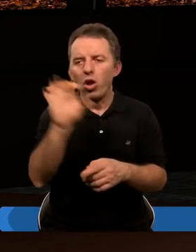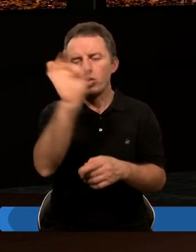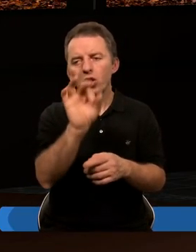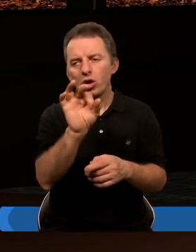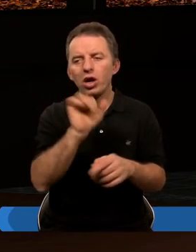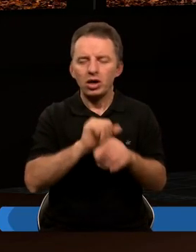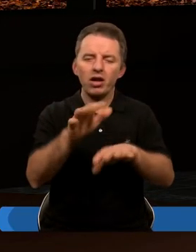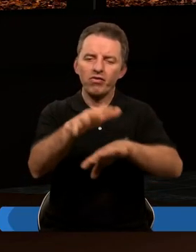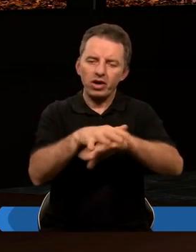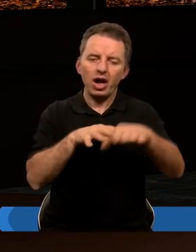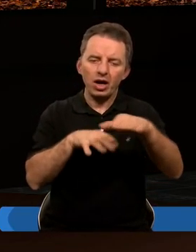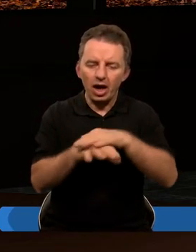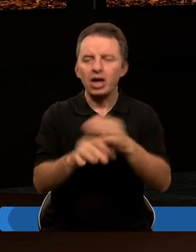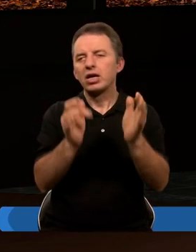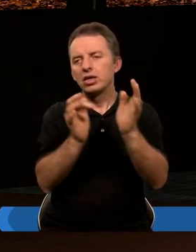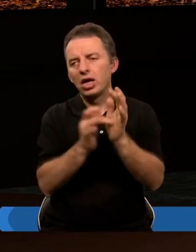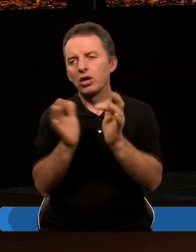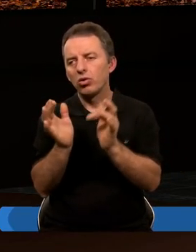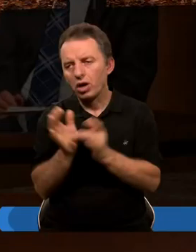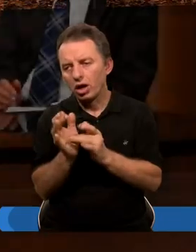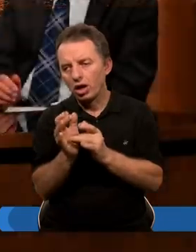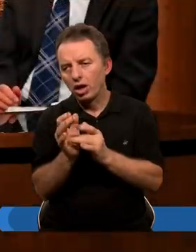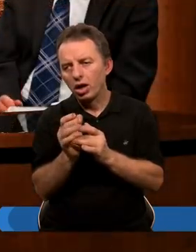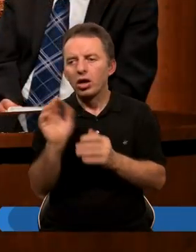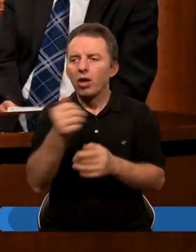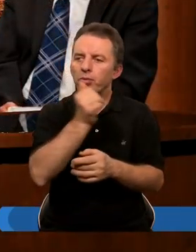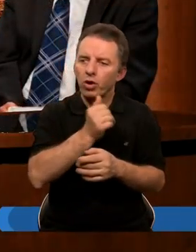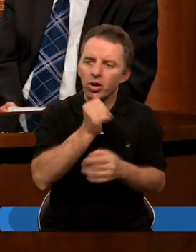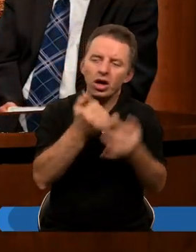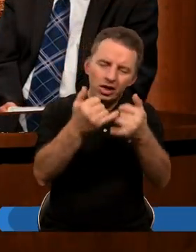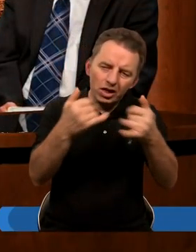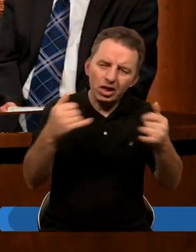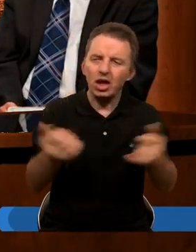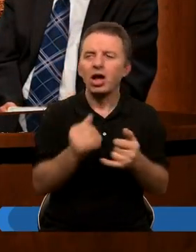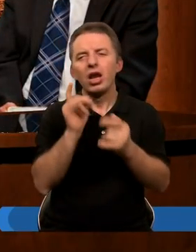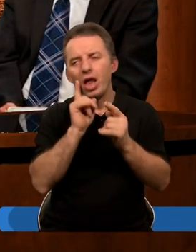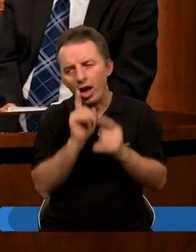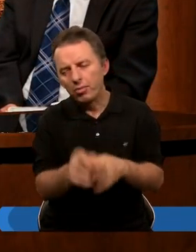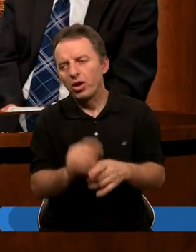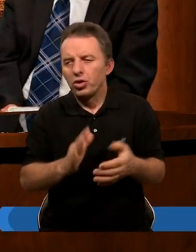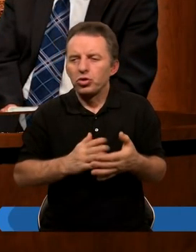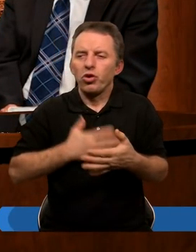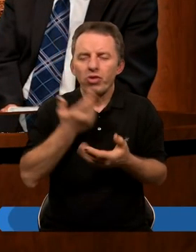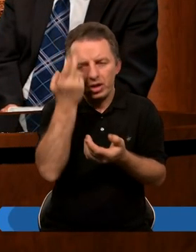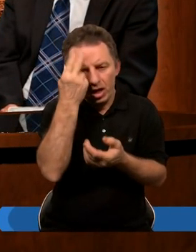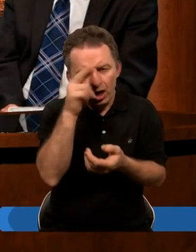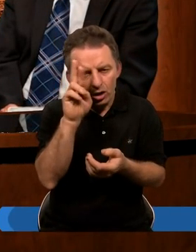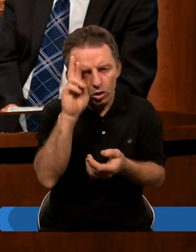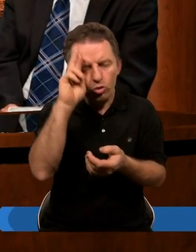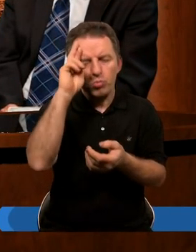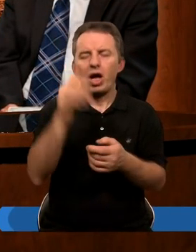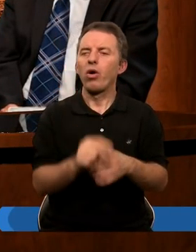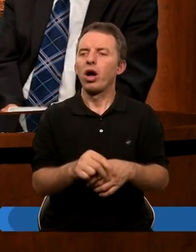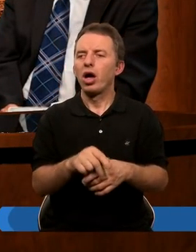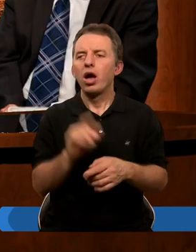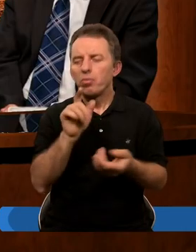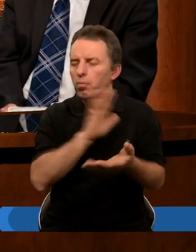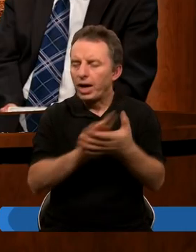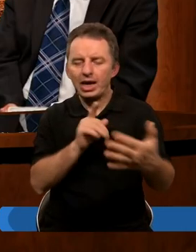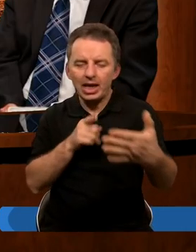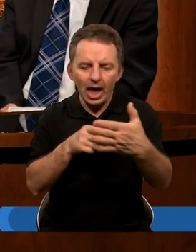człowieka jest w rękach Jezusa Chrystusa. I kiedy byśmy próbowali robić inaczej, to byłoby naprawdę aż dziwne, niezrozumiałe, bo to jest